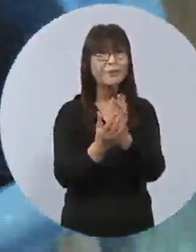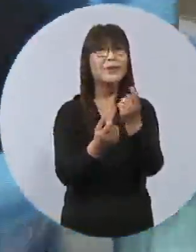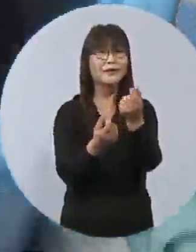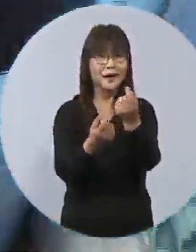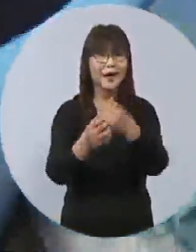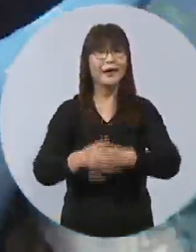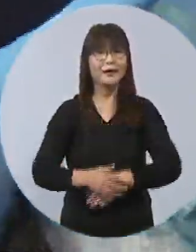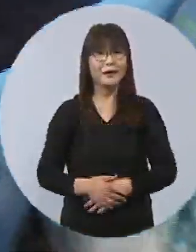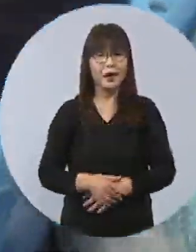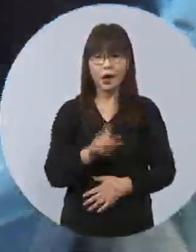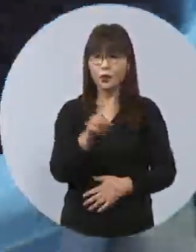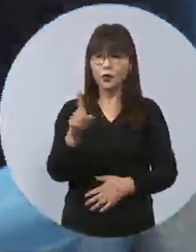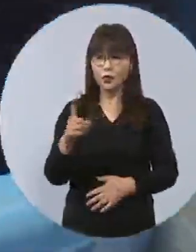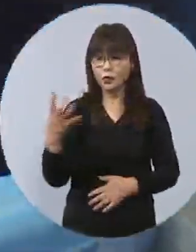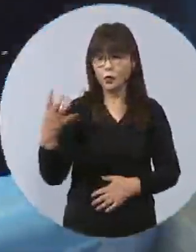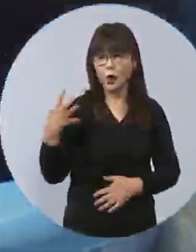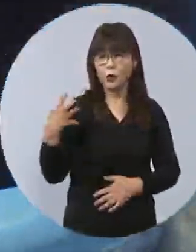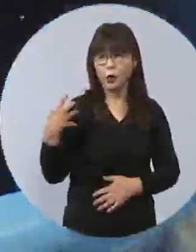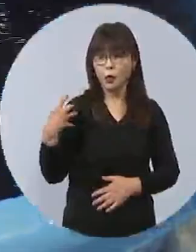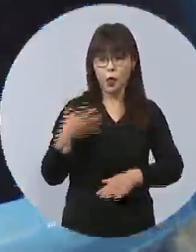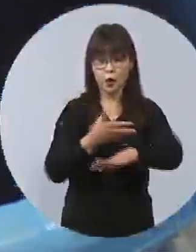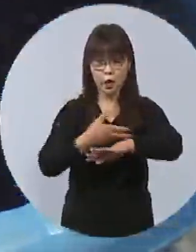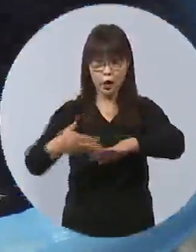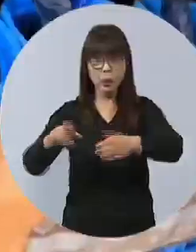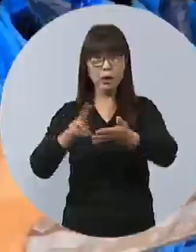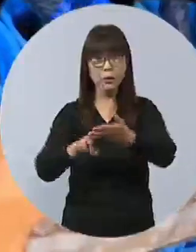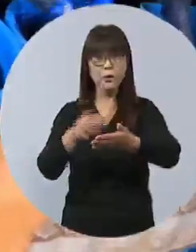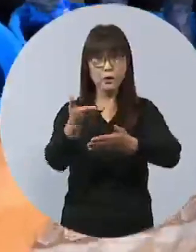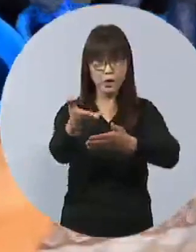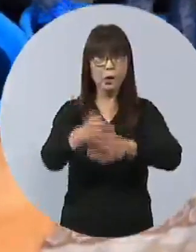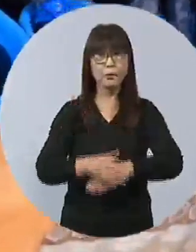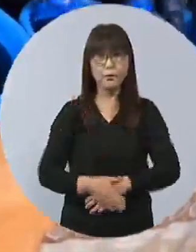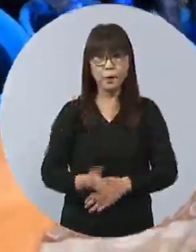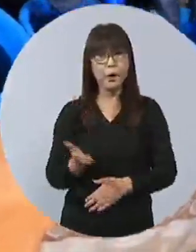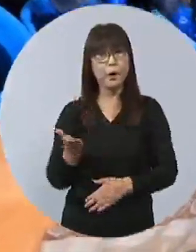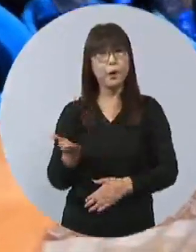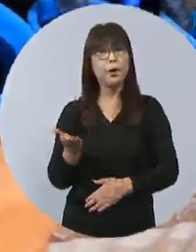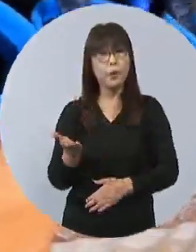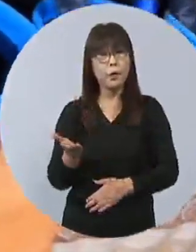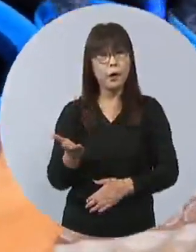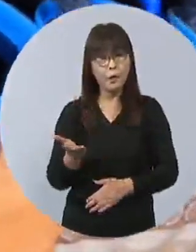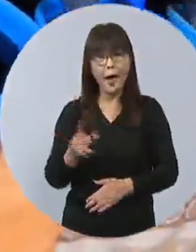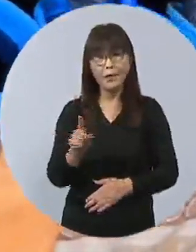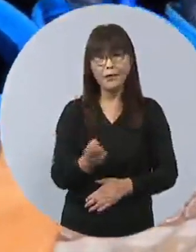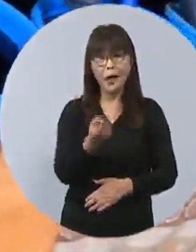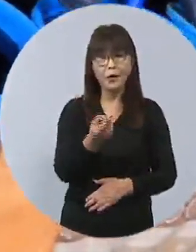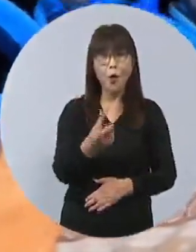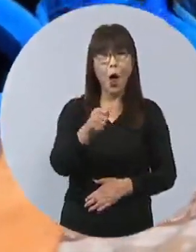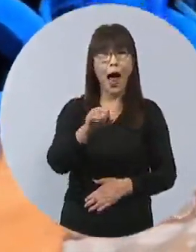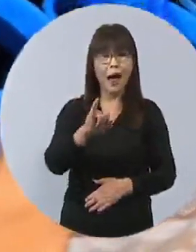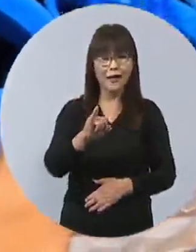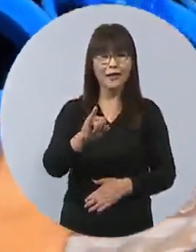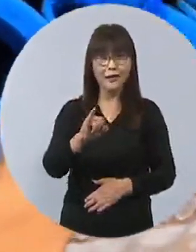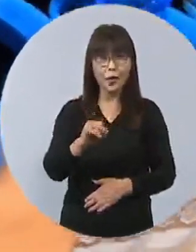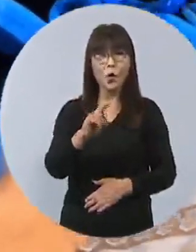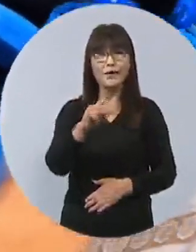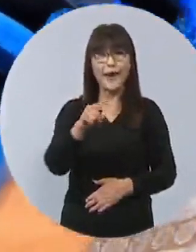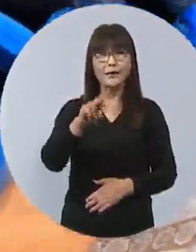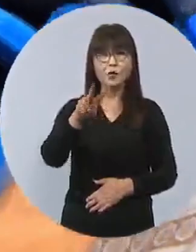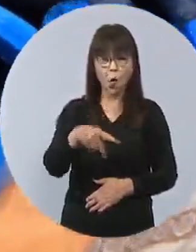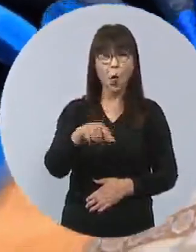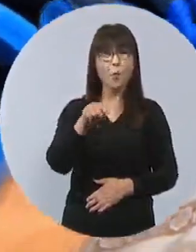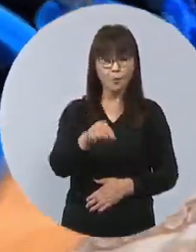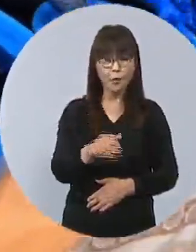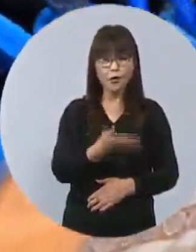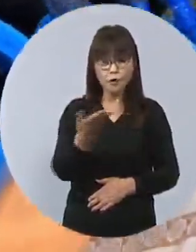これ一つ一つこう役割というか流れがあるんですか。 そうです、これは実際その天然藍が入った、はい、染料になっていて、うん、